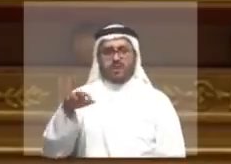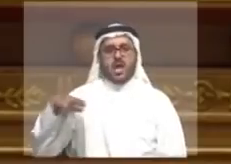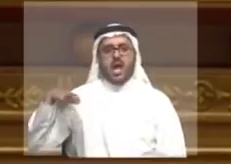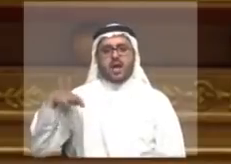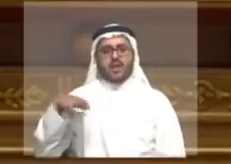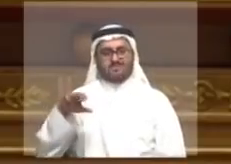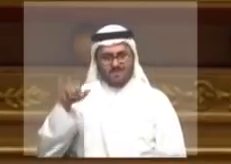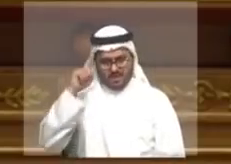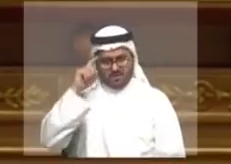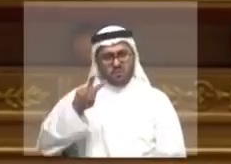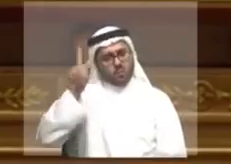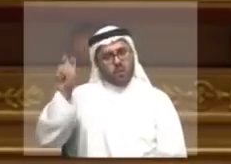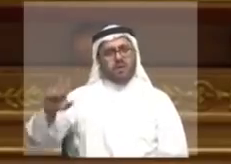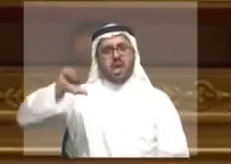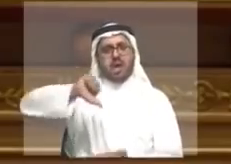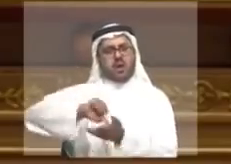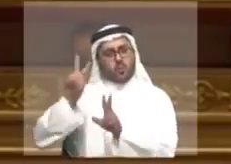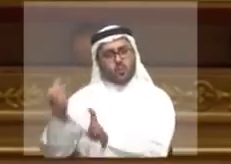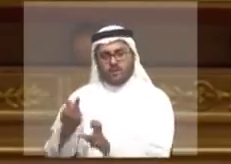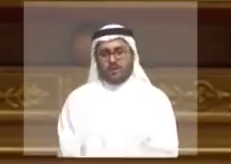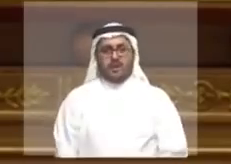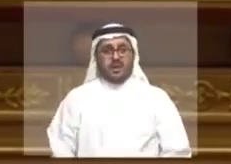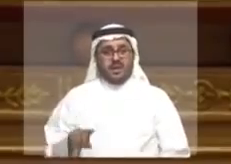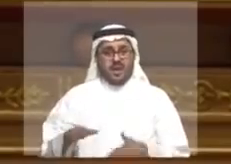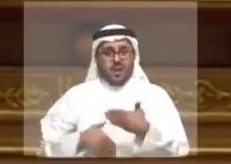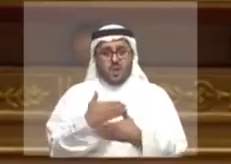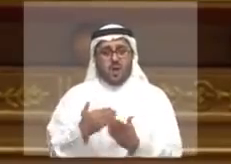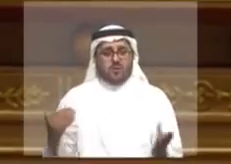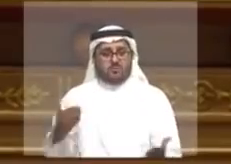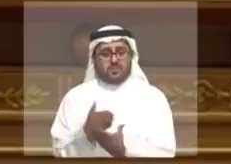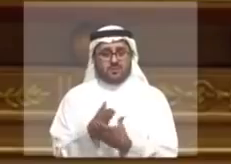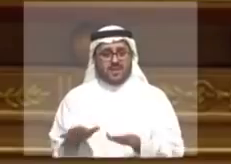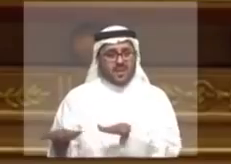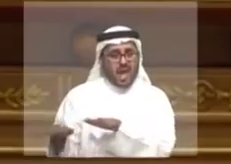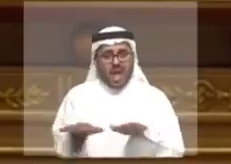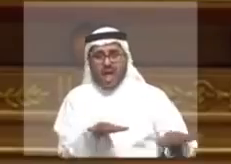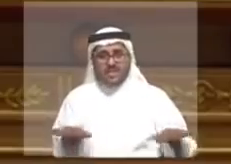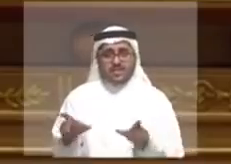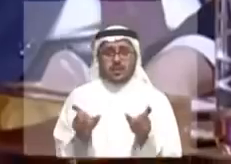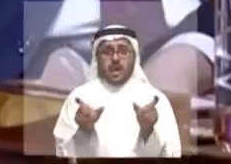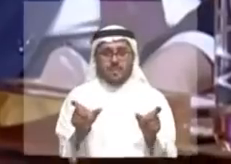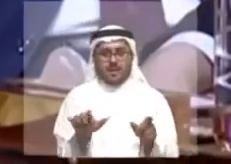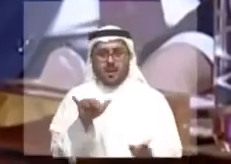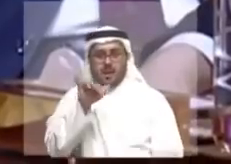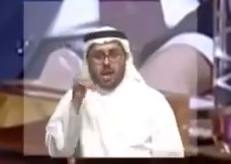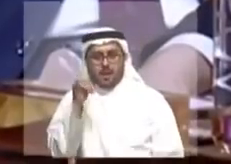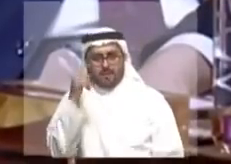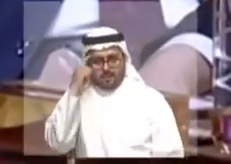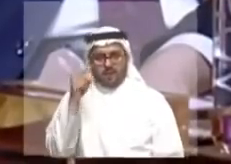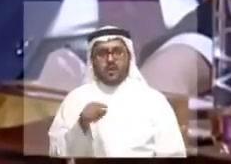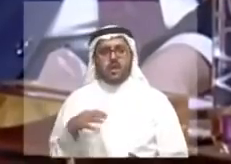وندين محاولات العدائية الرامية لزعزعة الأمن وبث